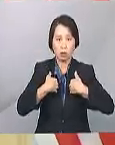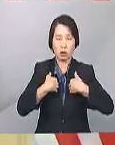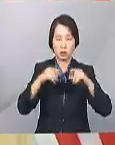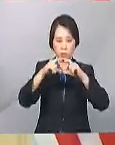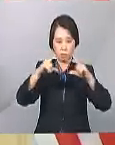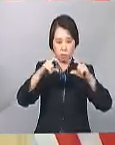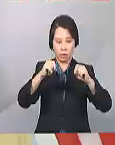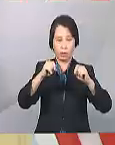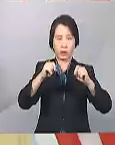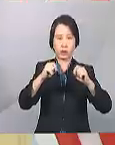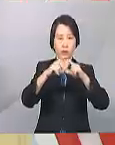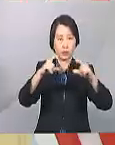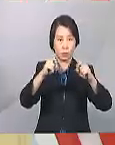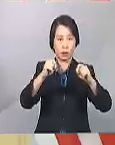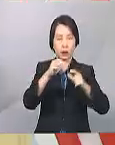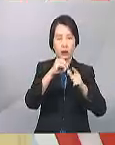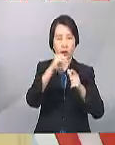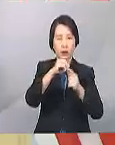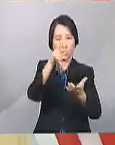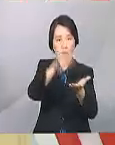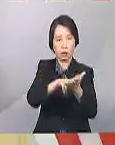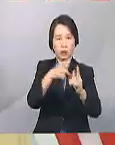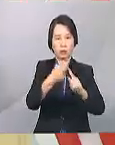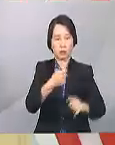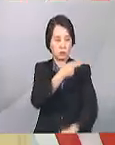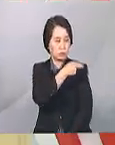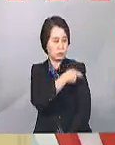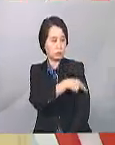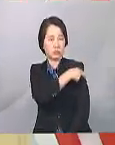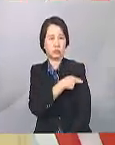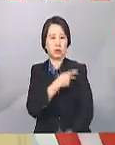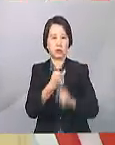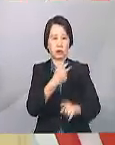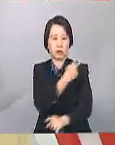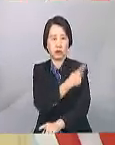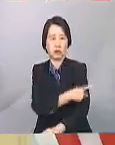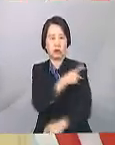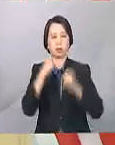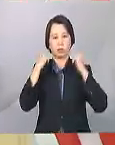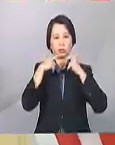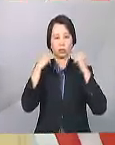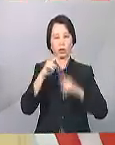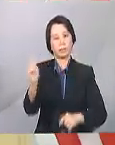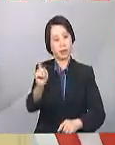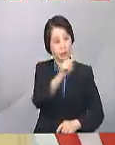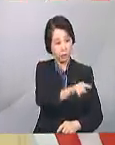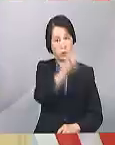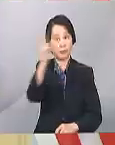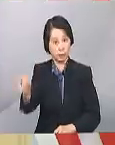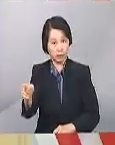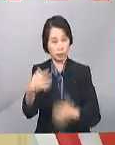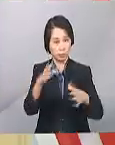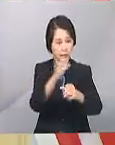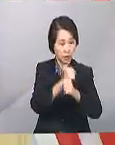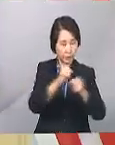kad ataupun pengesahan daripada hospital, daripada klinik swasta, klinik ke mana-mana yang mereka pergi,